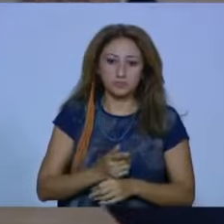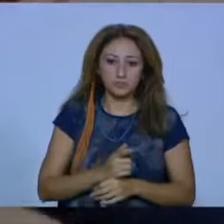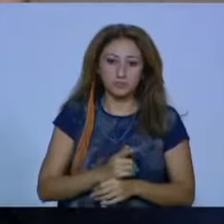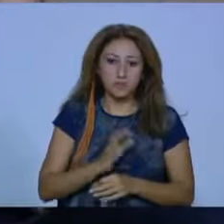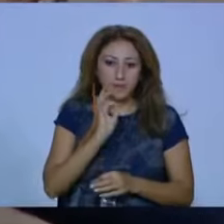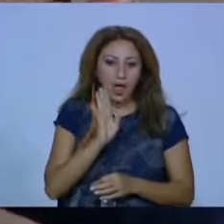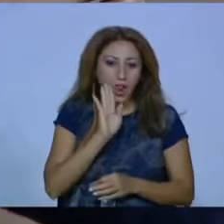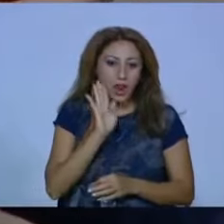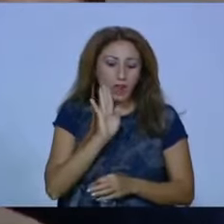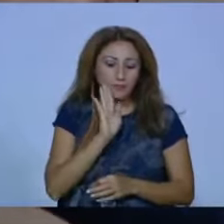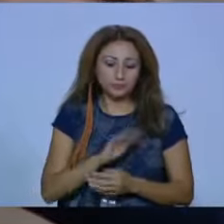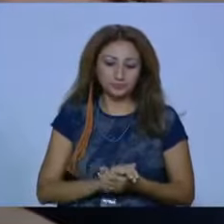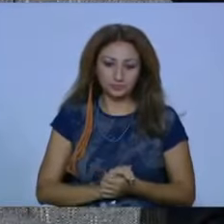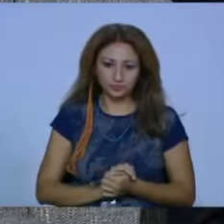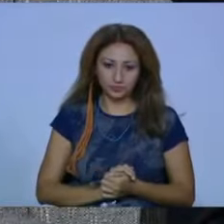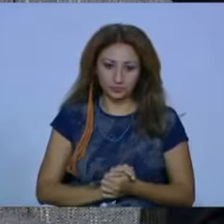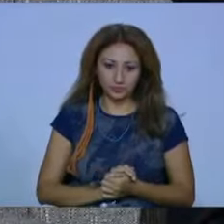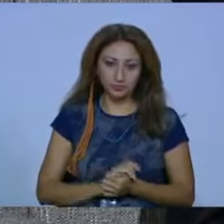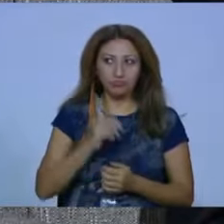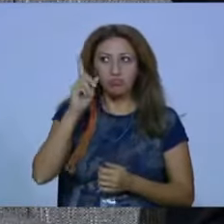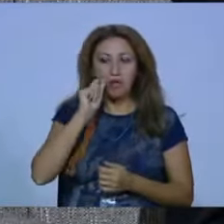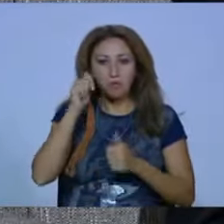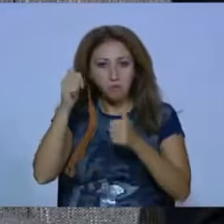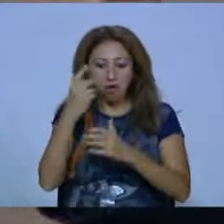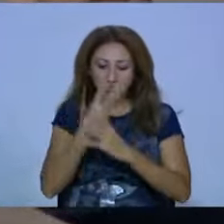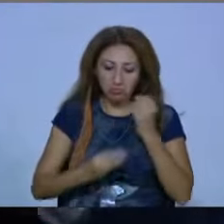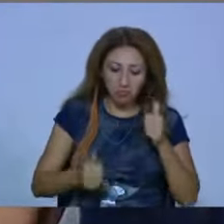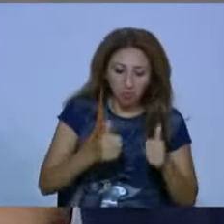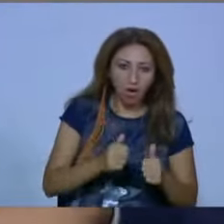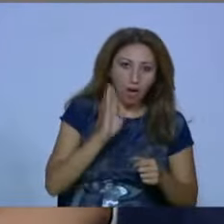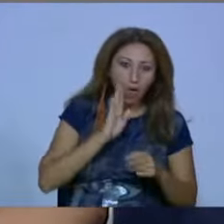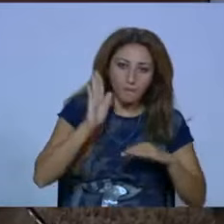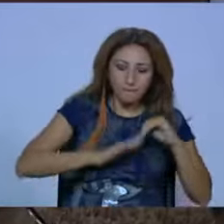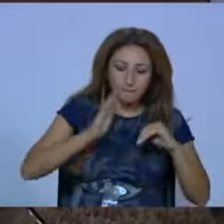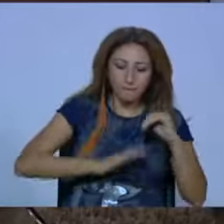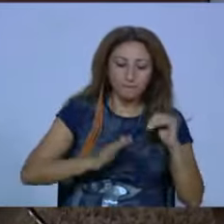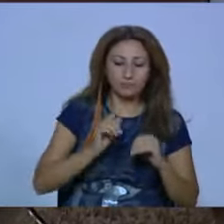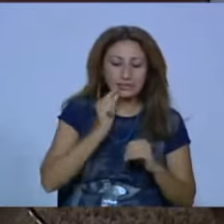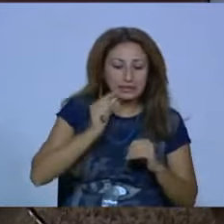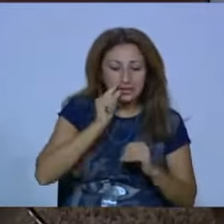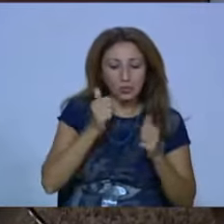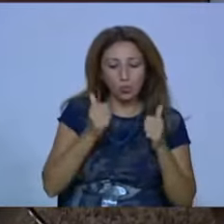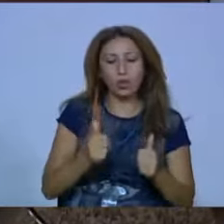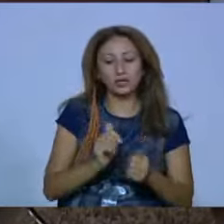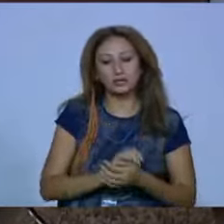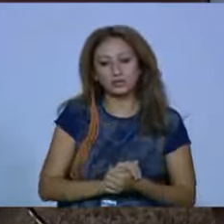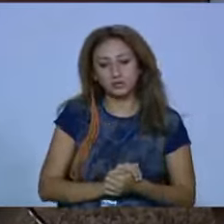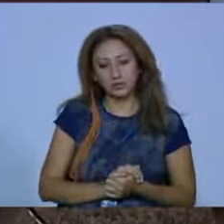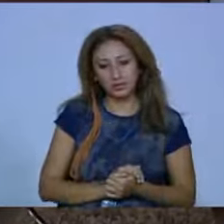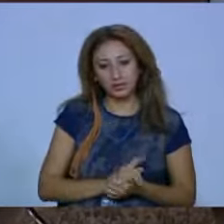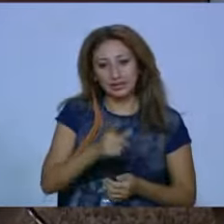البيت، ويعني نبت صالح من نبت صالح. وكان زرع فيهم، كان جدي شيخ أزهر الشيخ سيد علي ولي